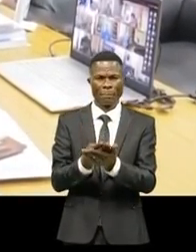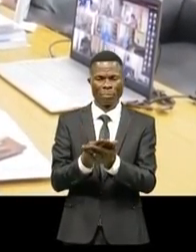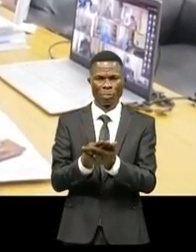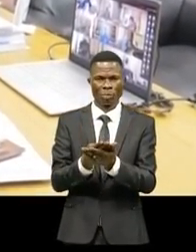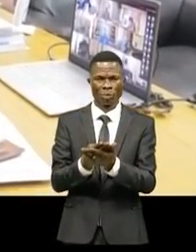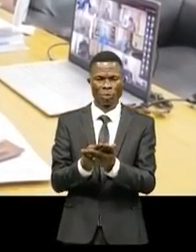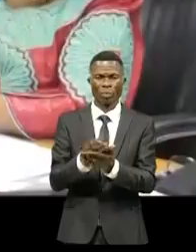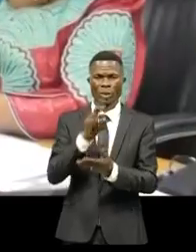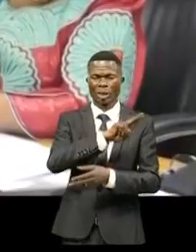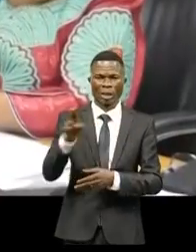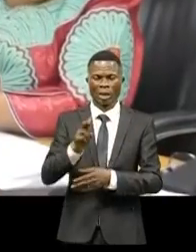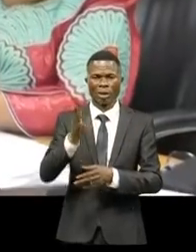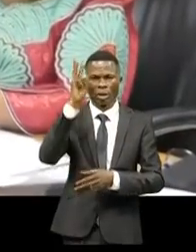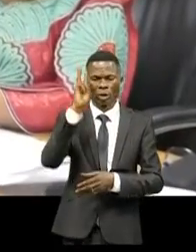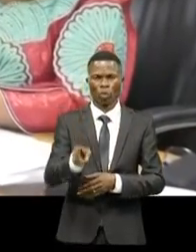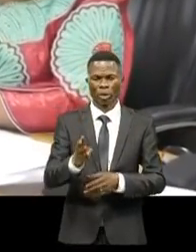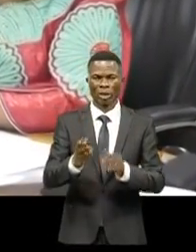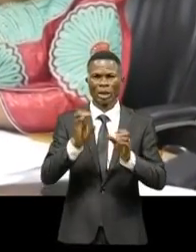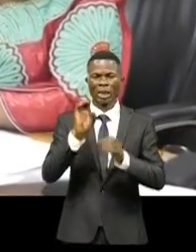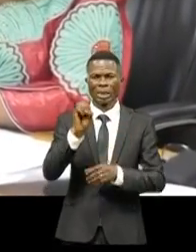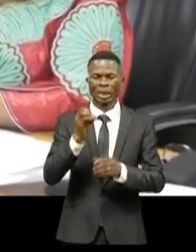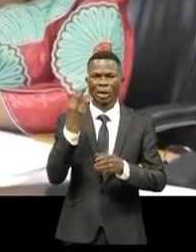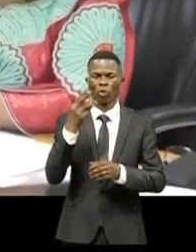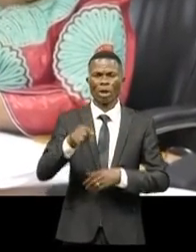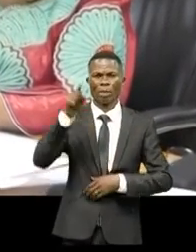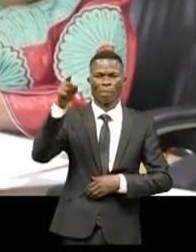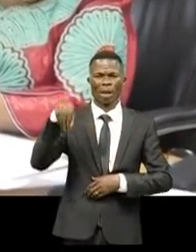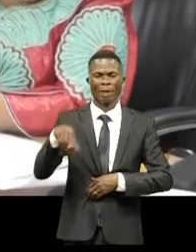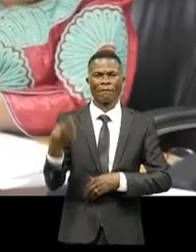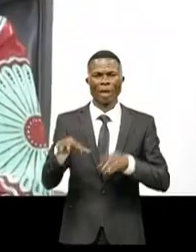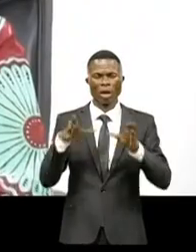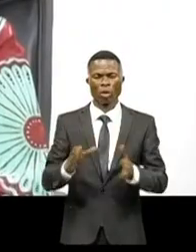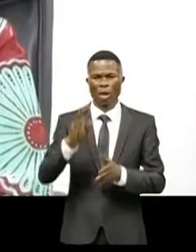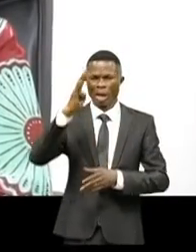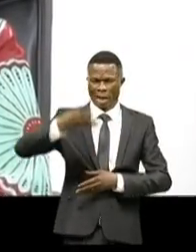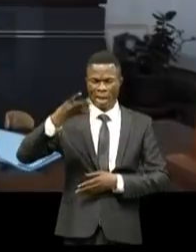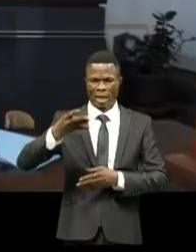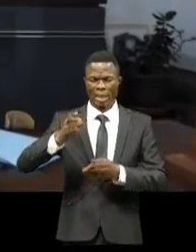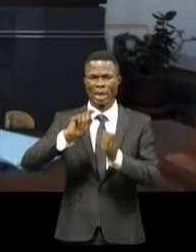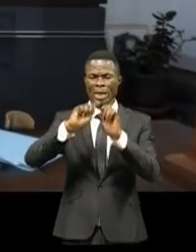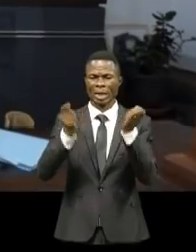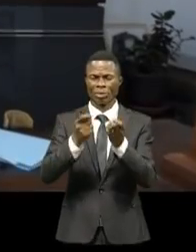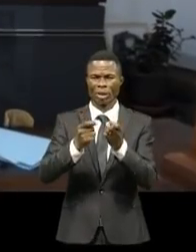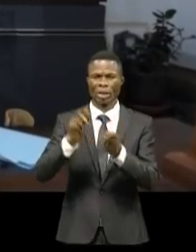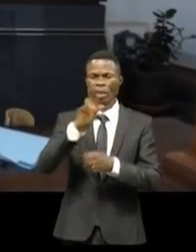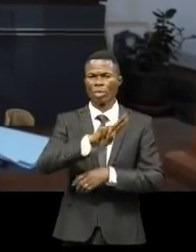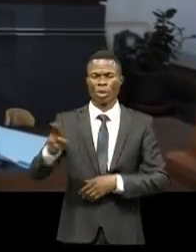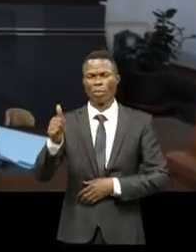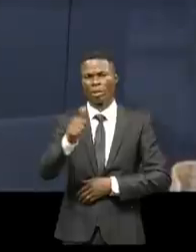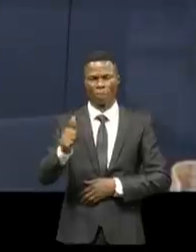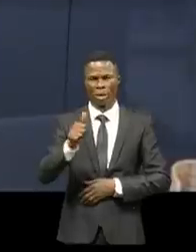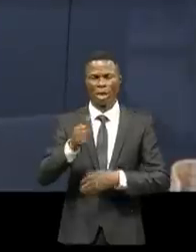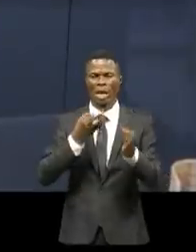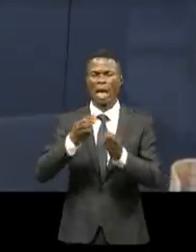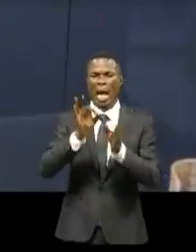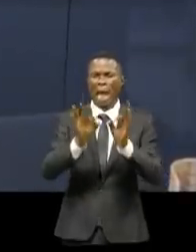plafonné à 2 353 milliards de francs congolais pour le quatrième trimestre 2021. Il a expliqué le